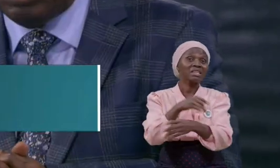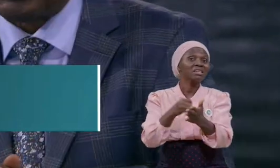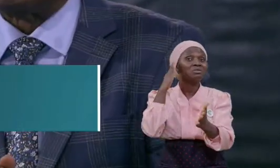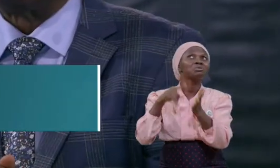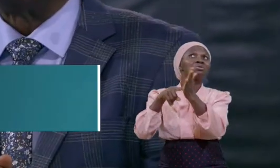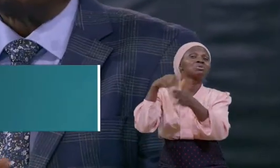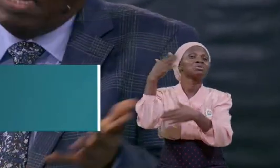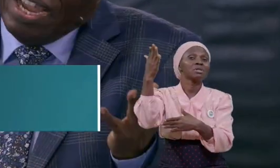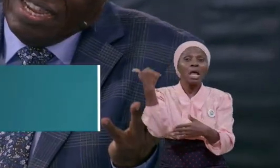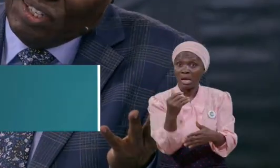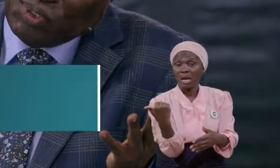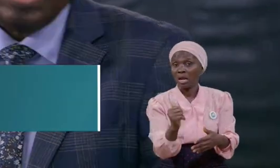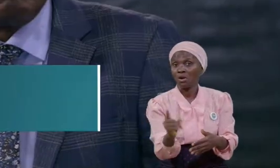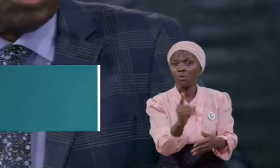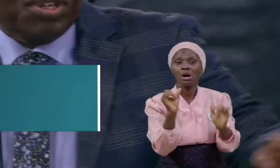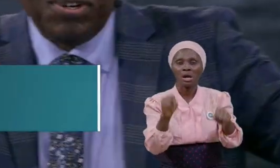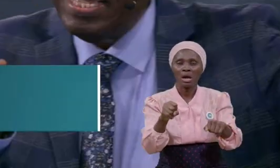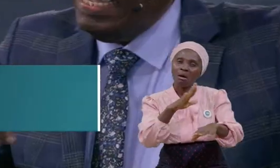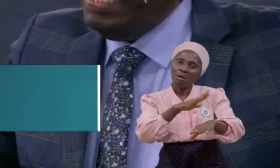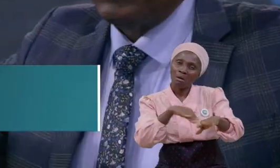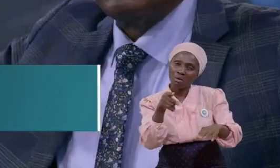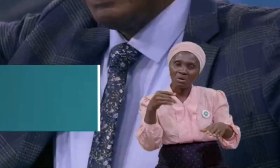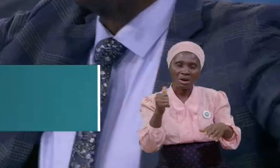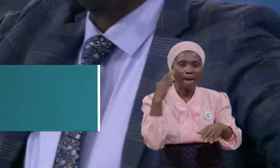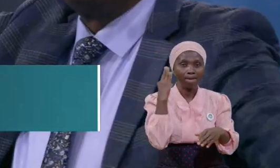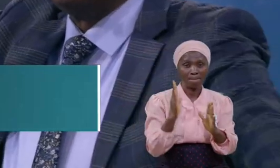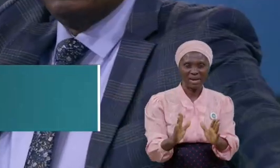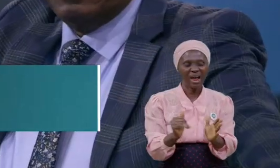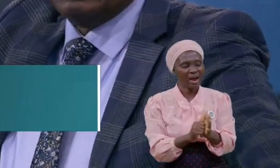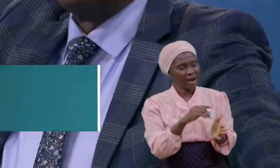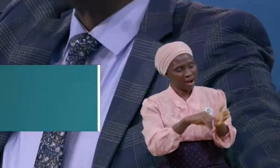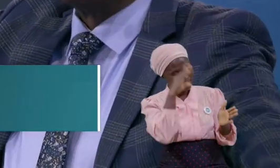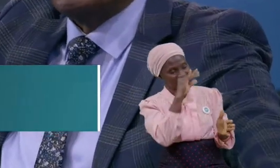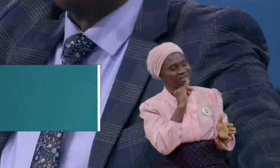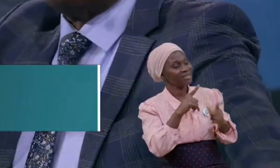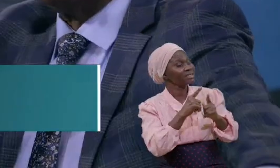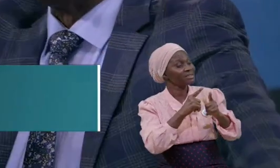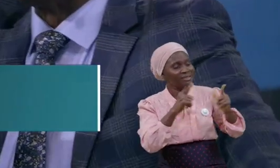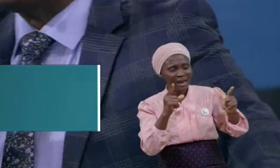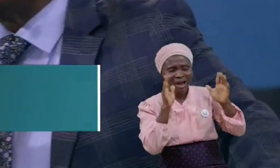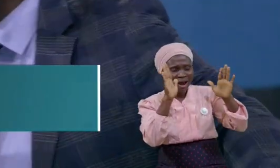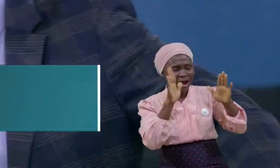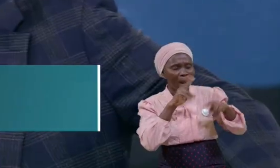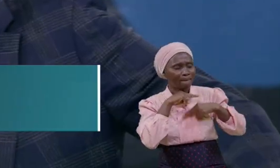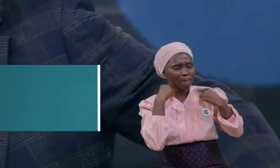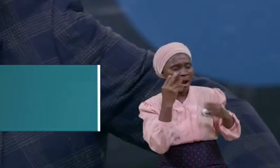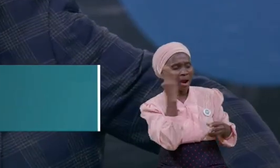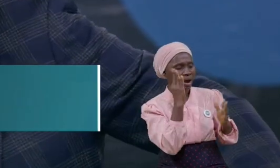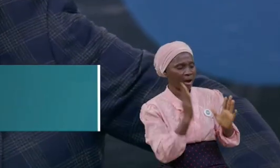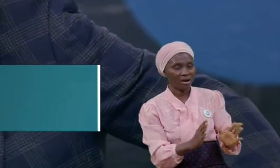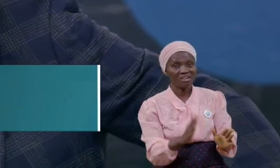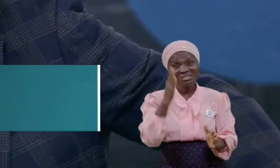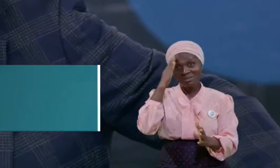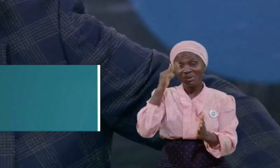c'est un grand prédicateur, c'est bon. Mais vous savez, c'est ce jour-là qui va révéler là